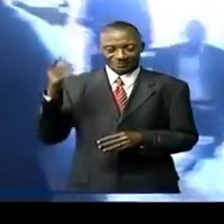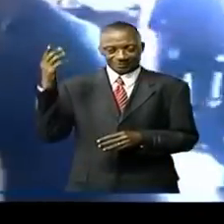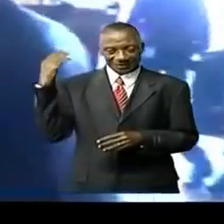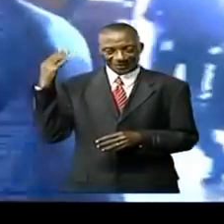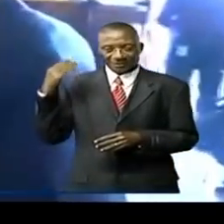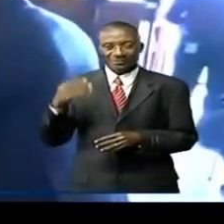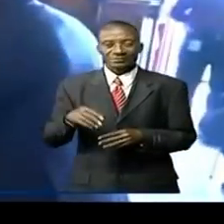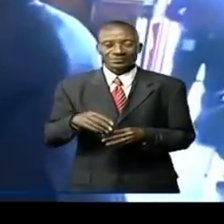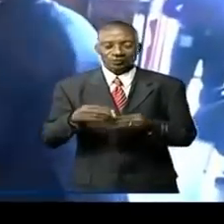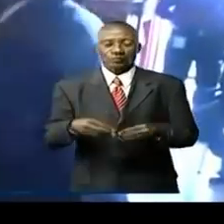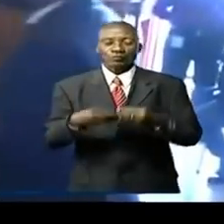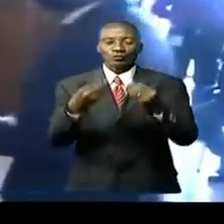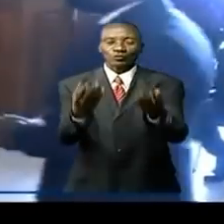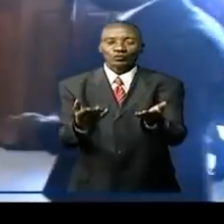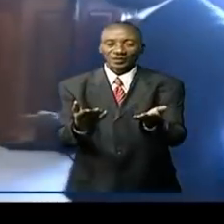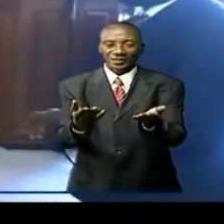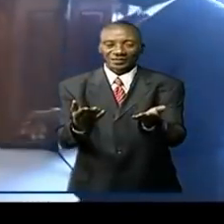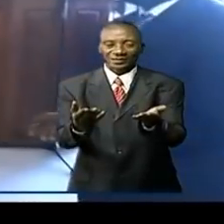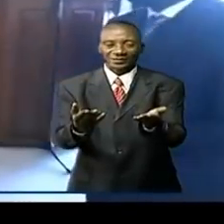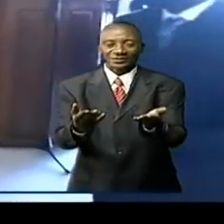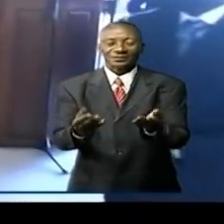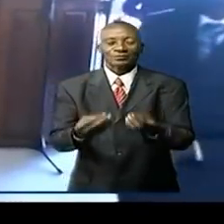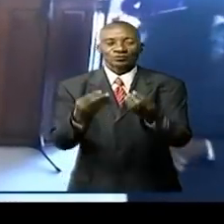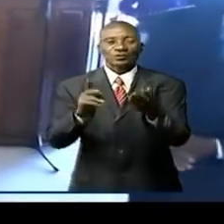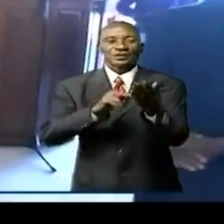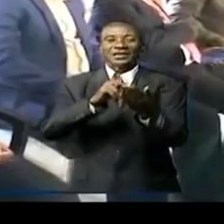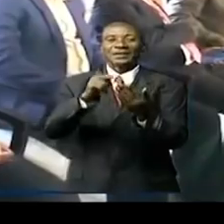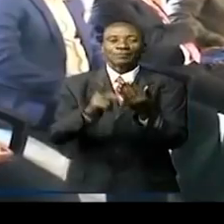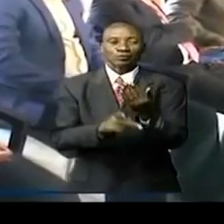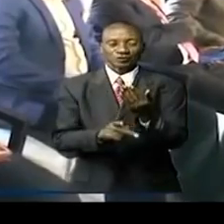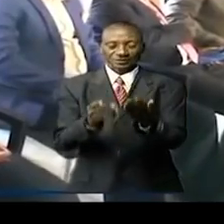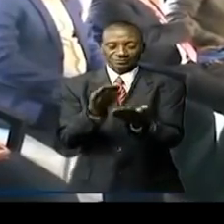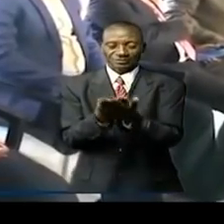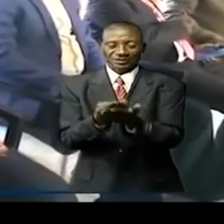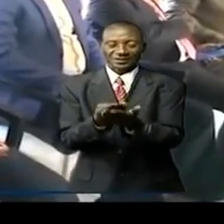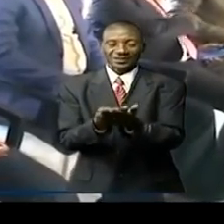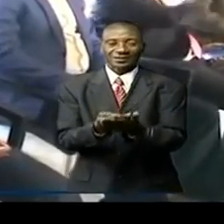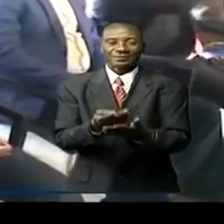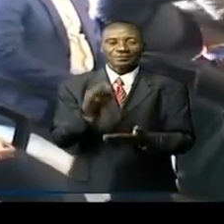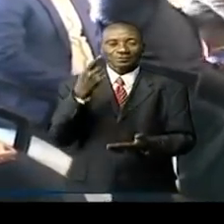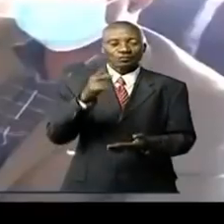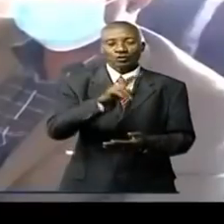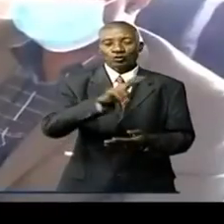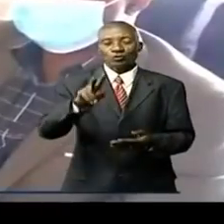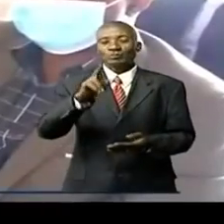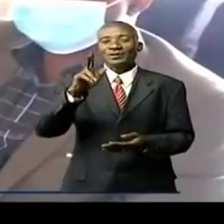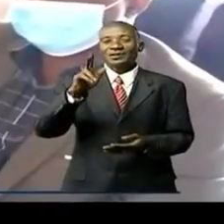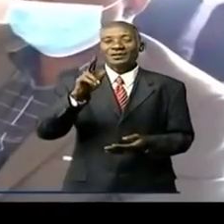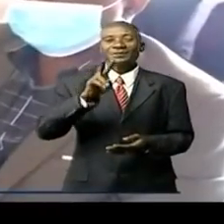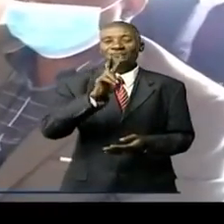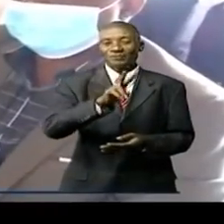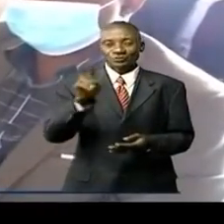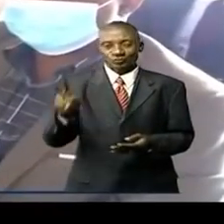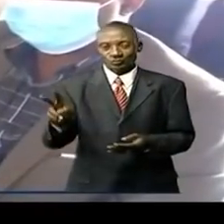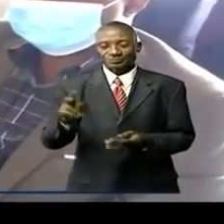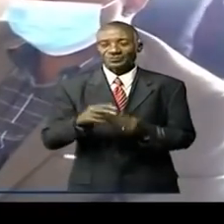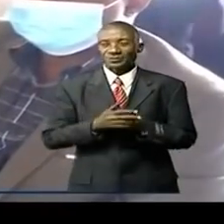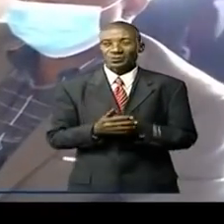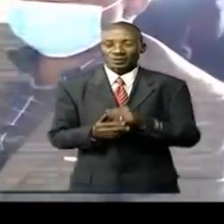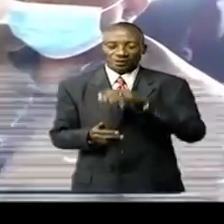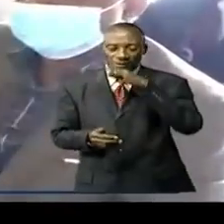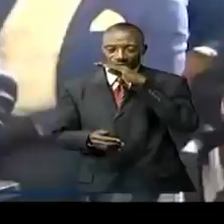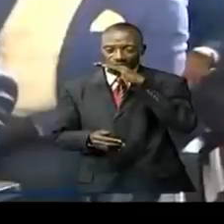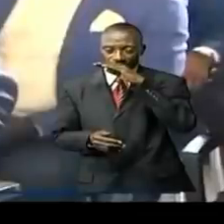de la présidente de l'Assemblée provinciale, les projets de l'édit budgétaire de l'exercice 2022, équilibrés en recettes